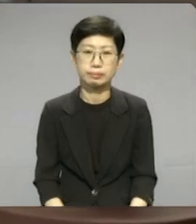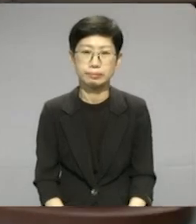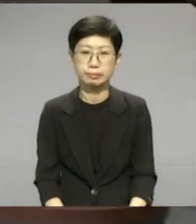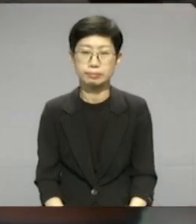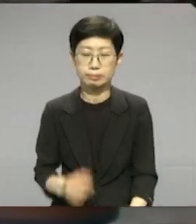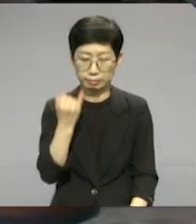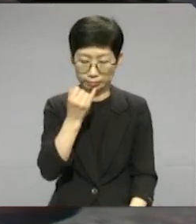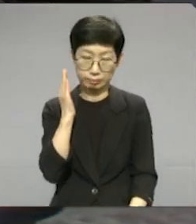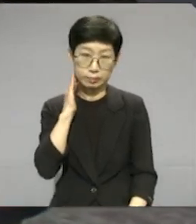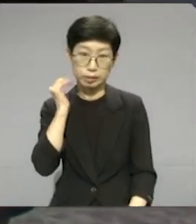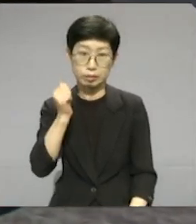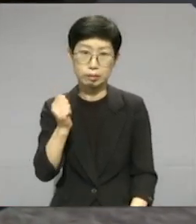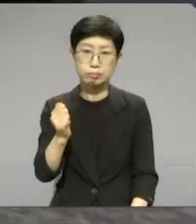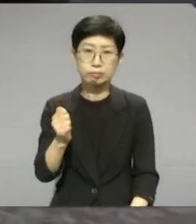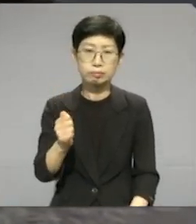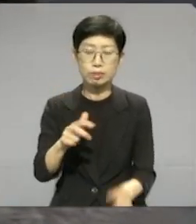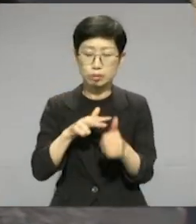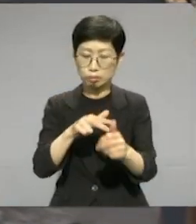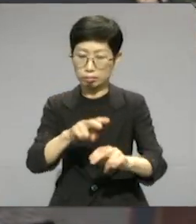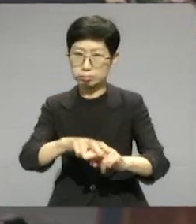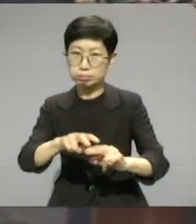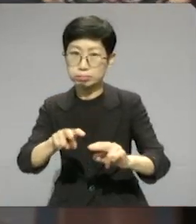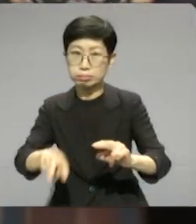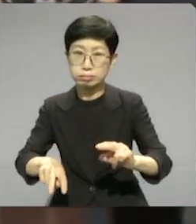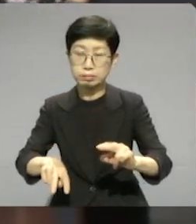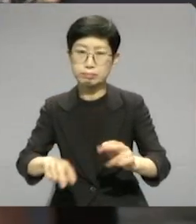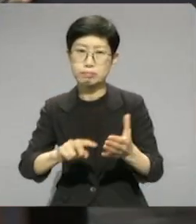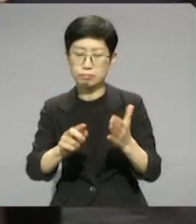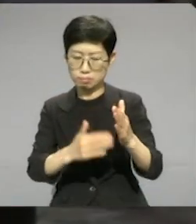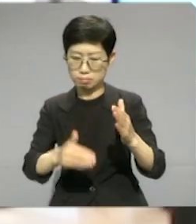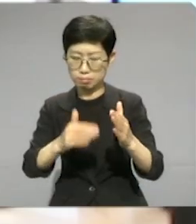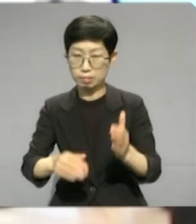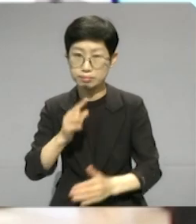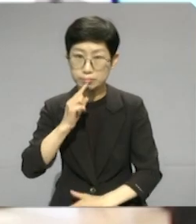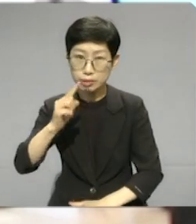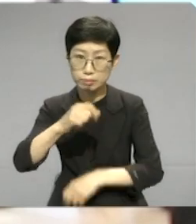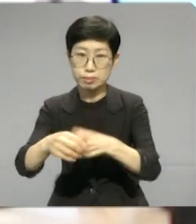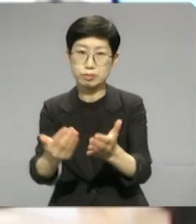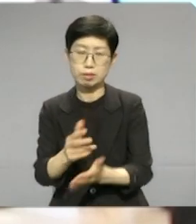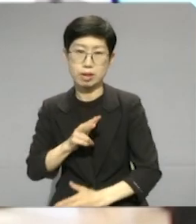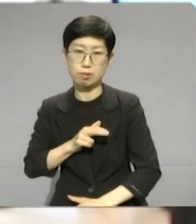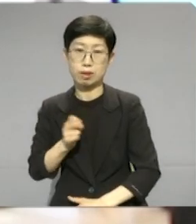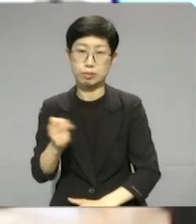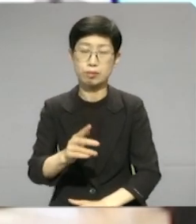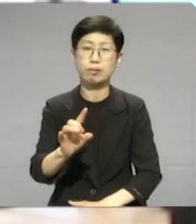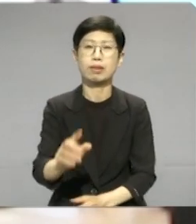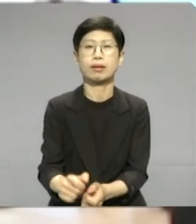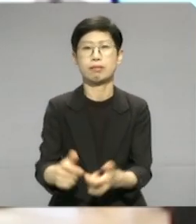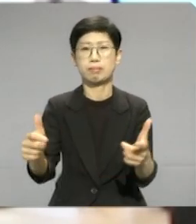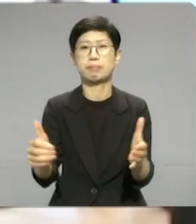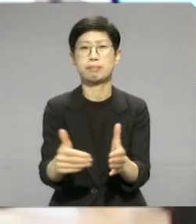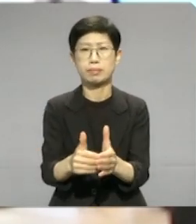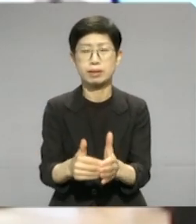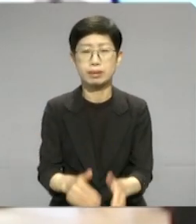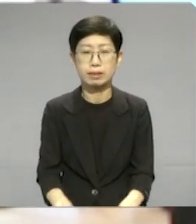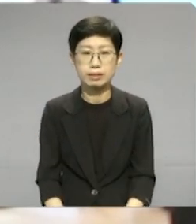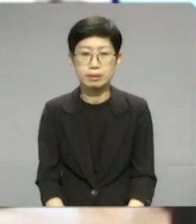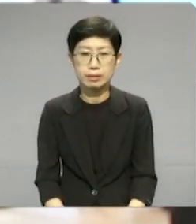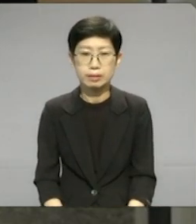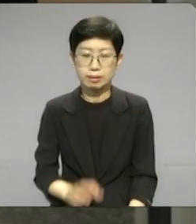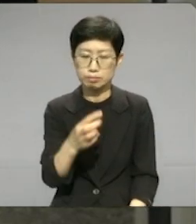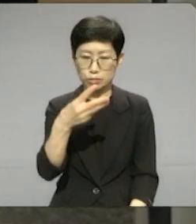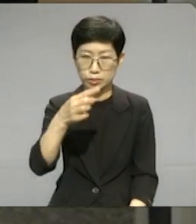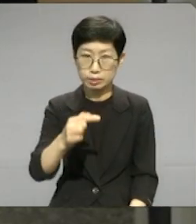조바이든 대통령의 재선 도전 포기를 공개적으로 요구한 민주당 연방 의원이 또 한 명 늘어났습니다 세스